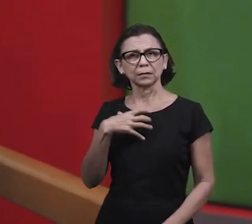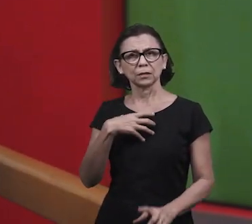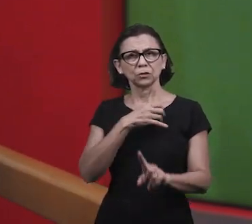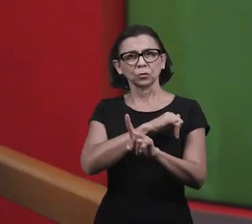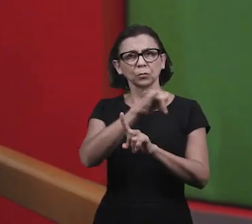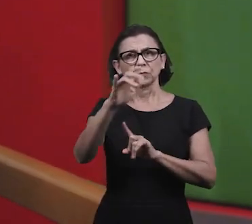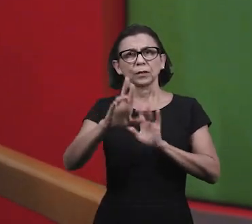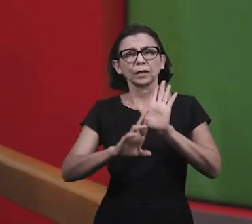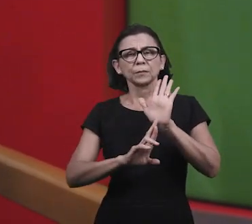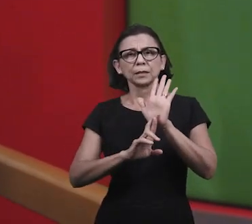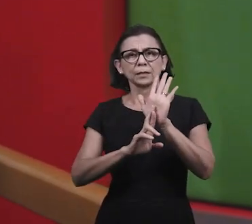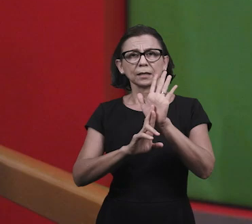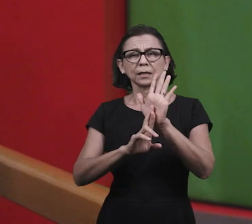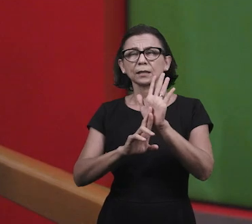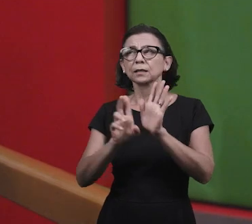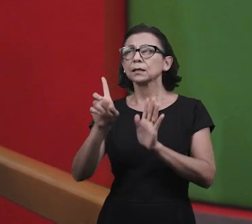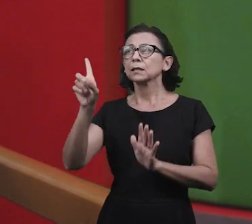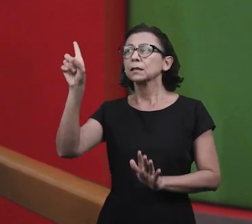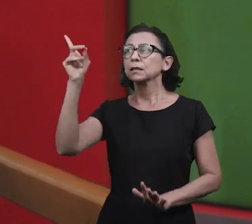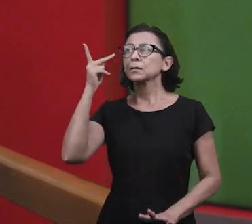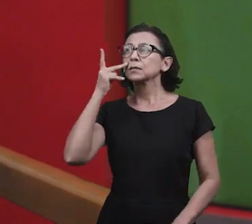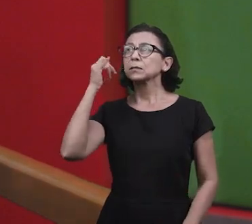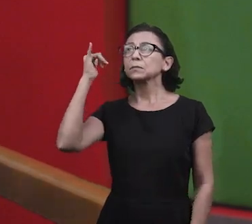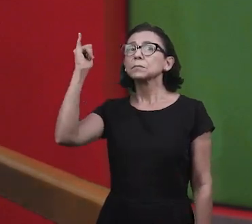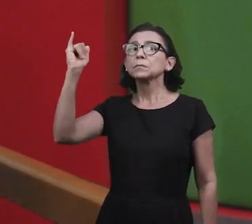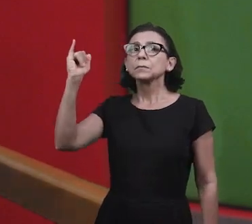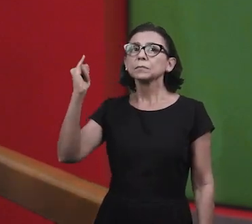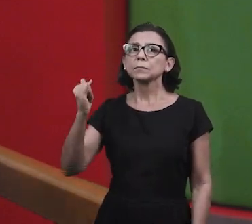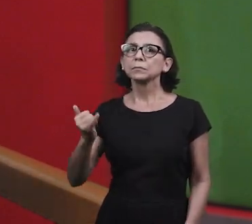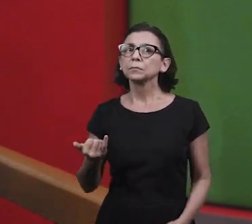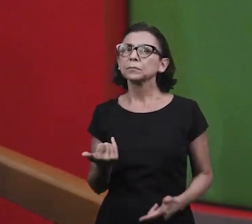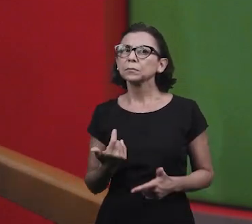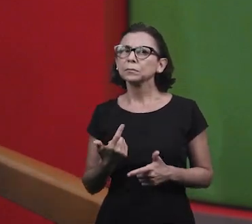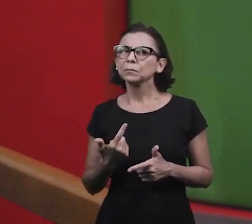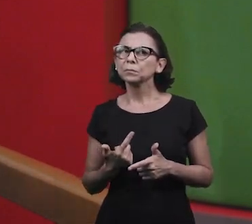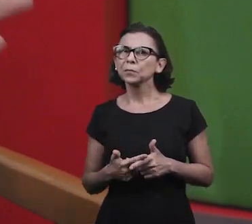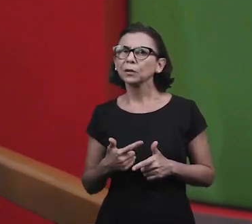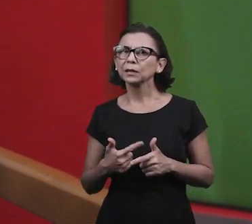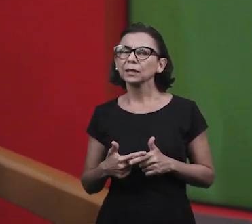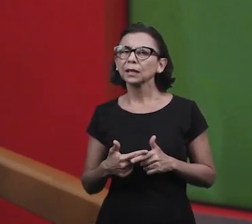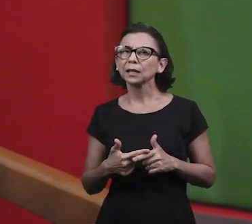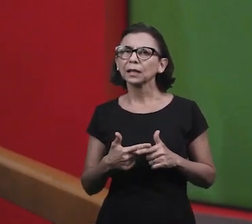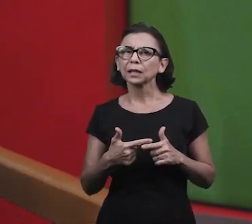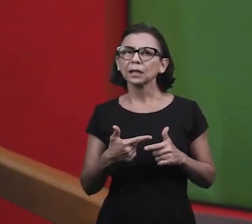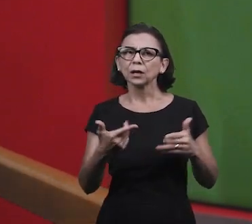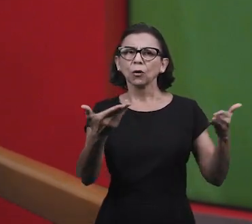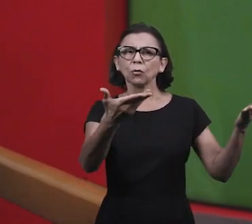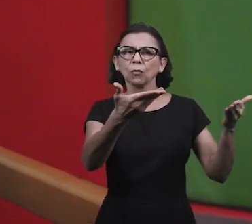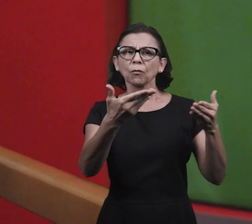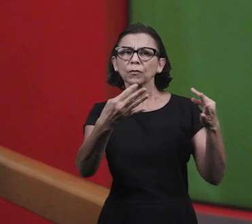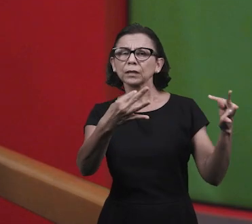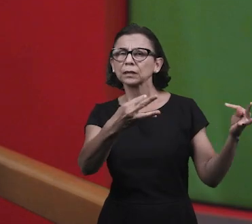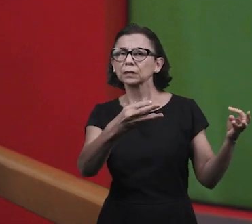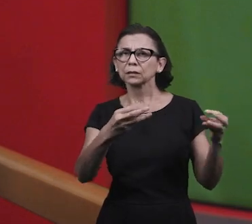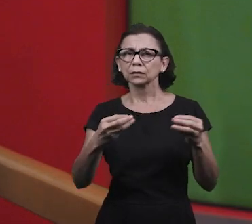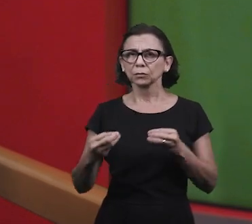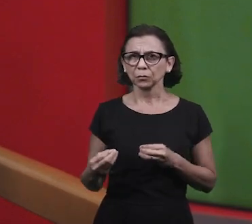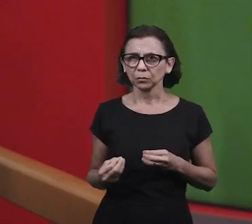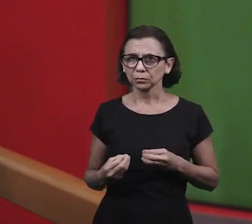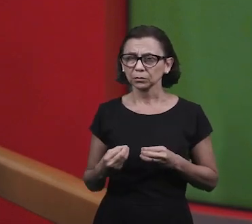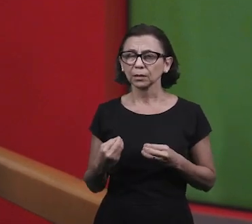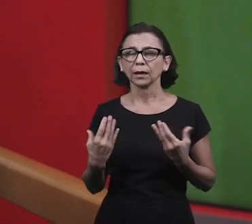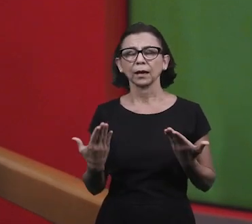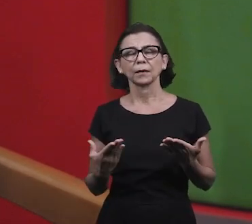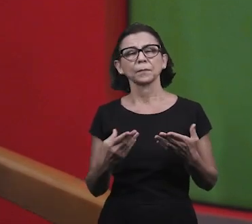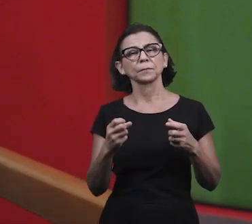homme représente prophétiquement Dieu le Père. L'invitation est faite à tous, car